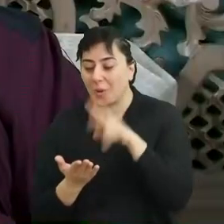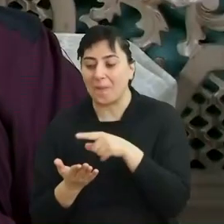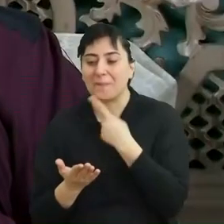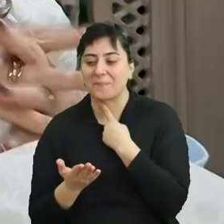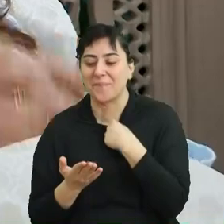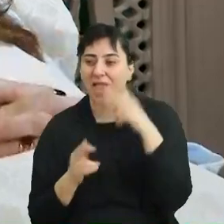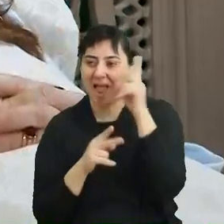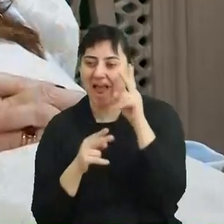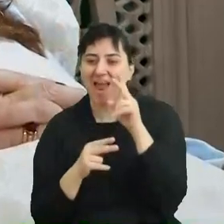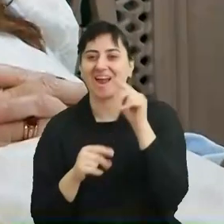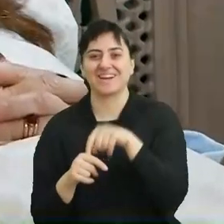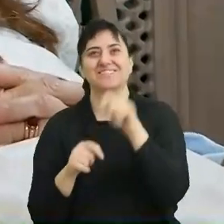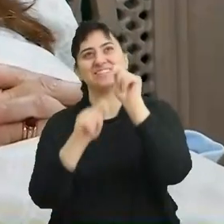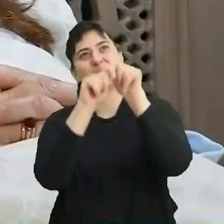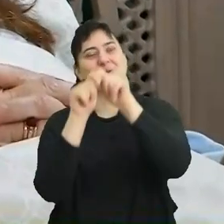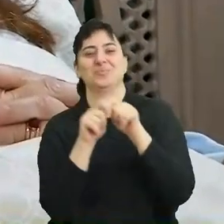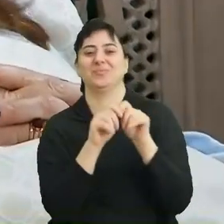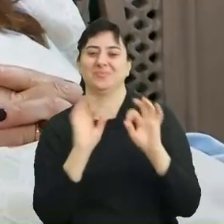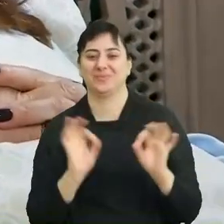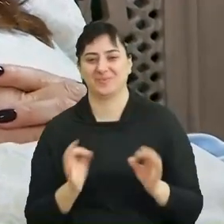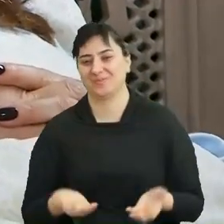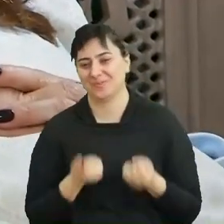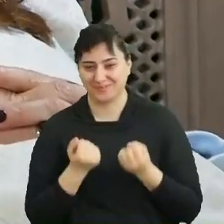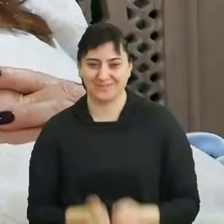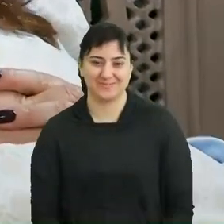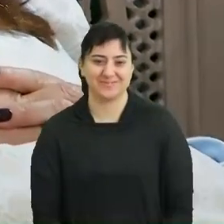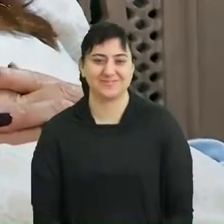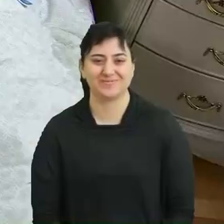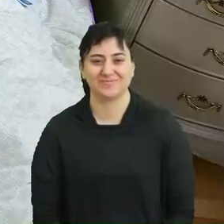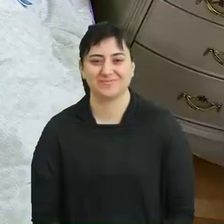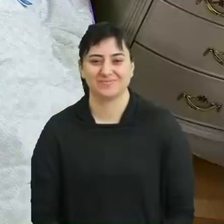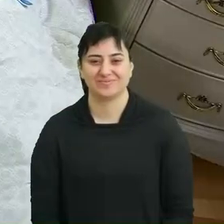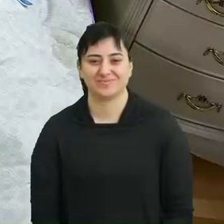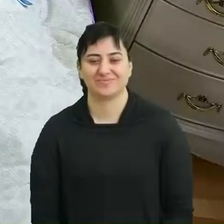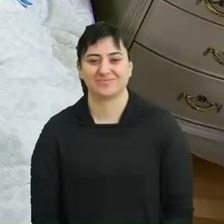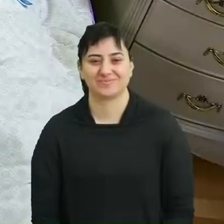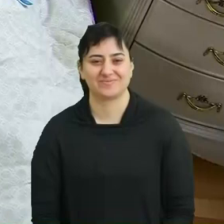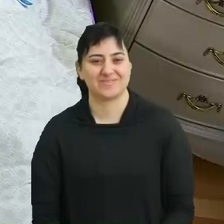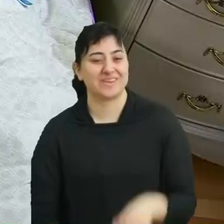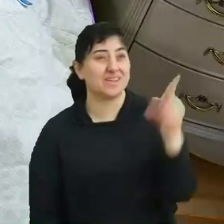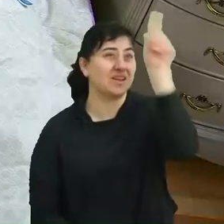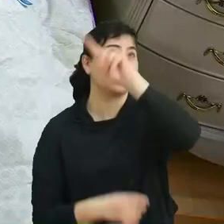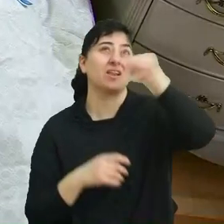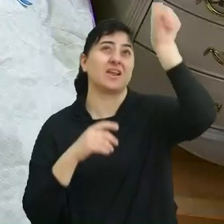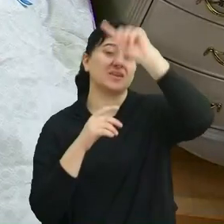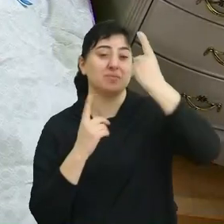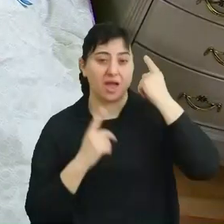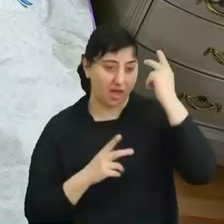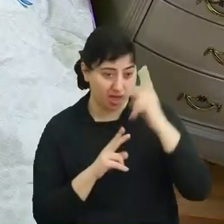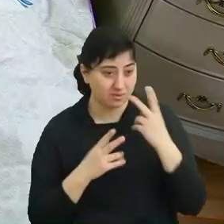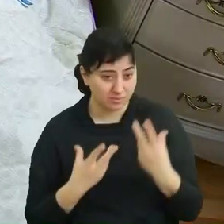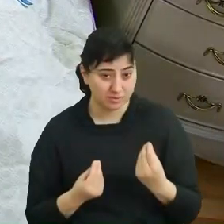onu yaptırmayı hayal ediyordum. Nurhan sayesinde bu hayalim gerçek olacak. Yani tavanda delik mi hayal